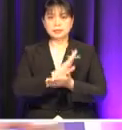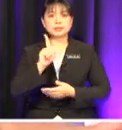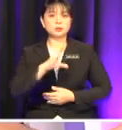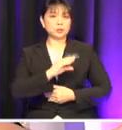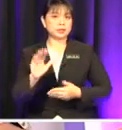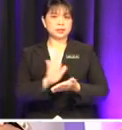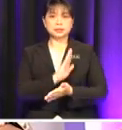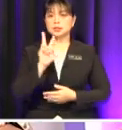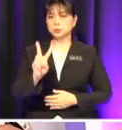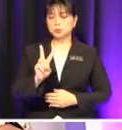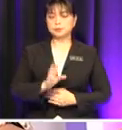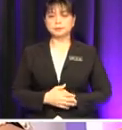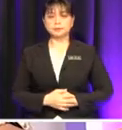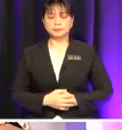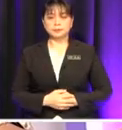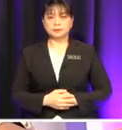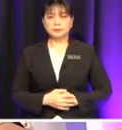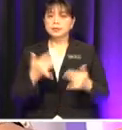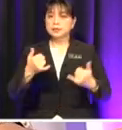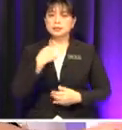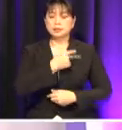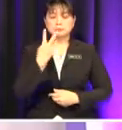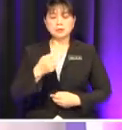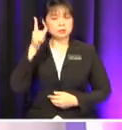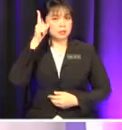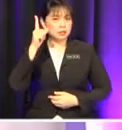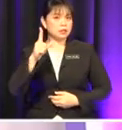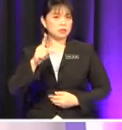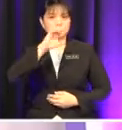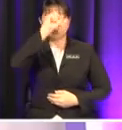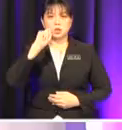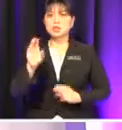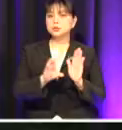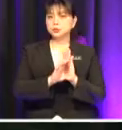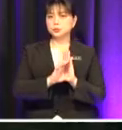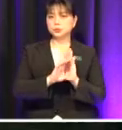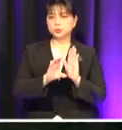lihat kepada soal-soal contoh untuk kertas 1 soal objektif